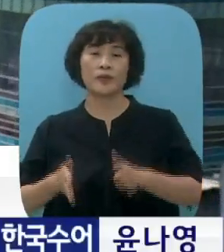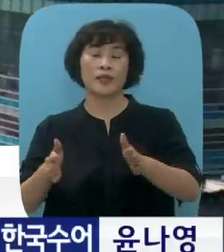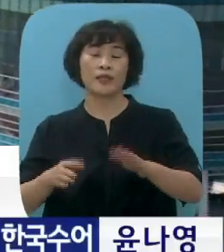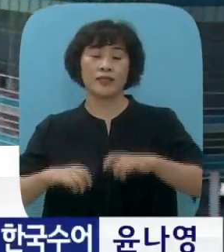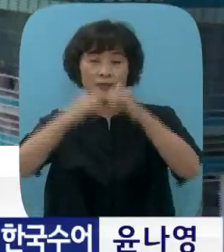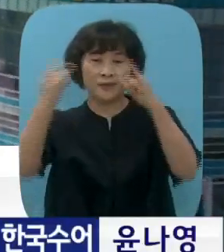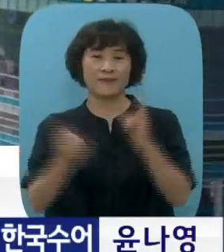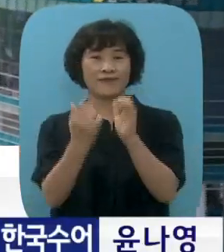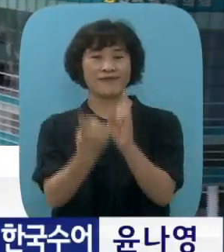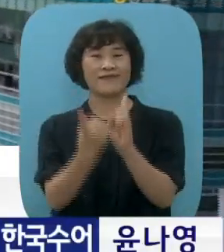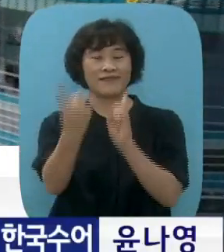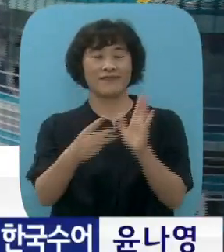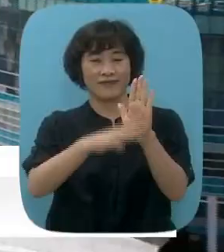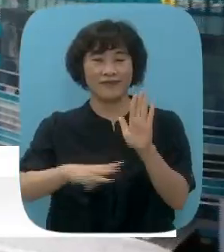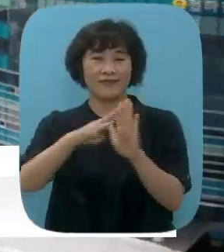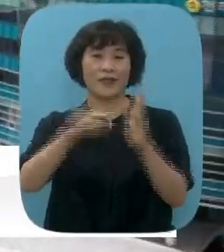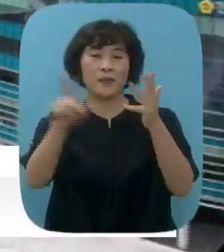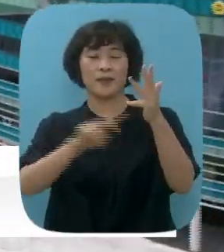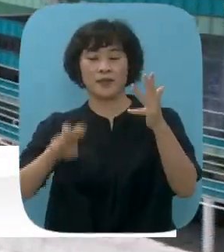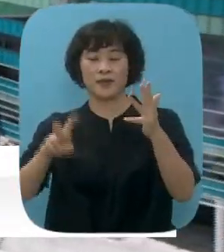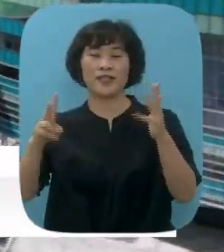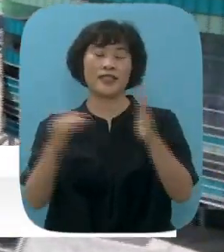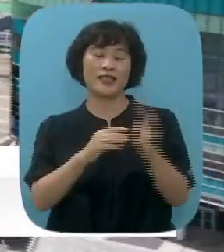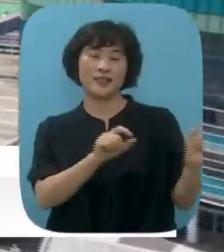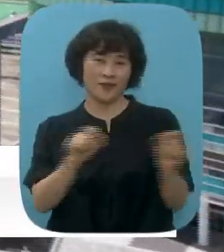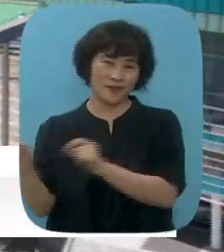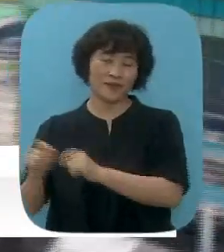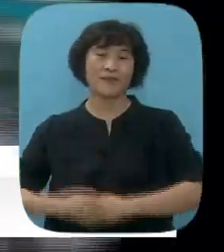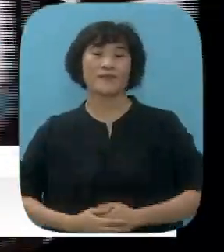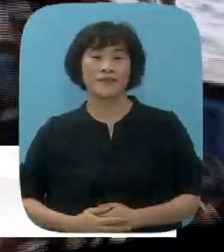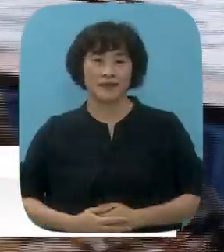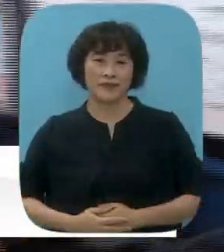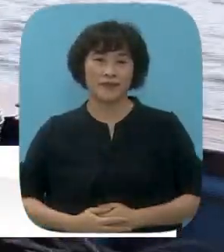전남도가 사회적 거리두기 3단계를 오는 22일까지 연장하기로 했습니다.